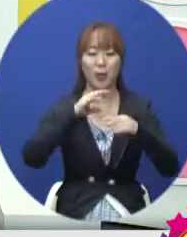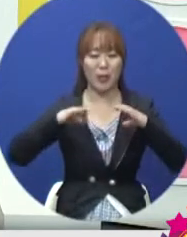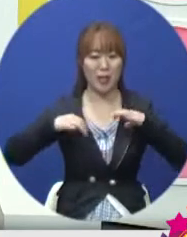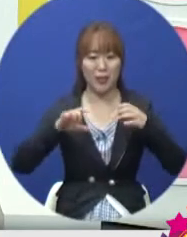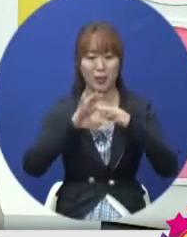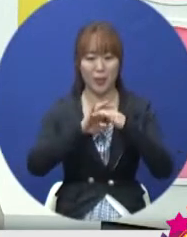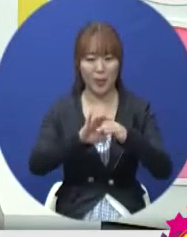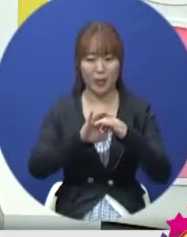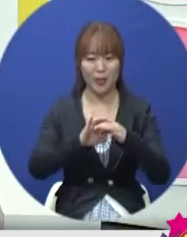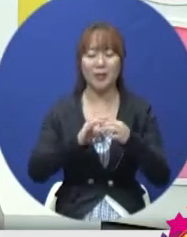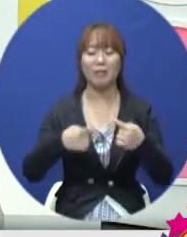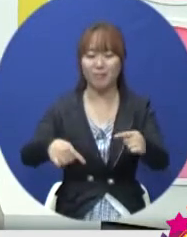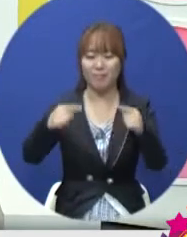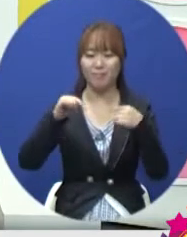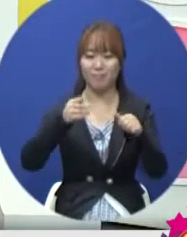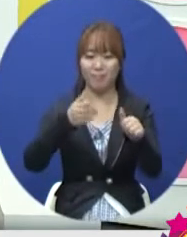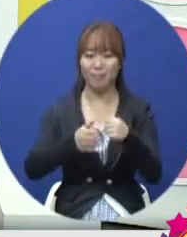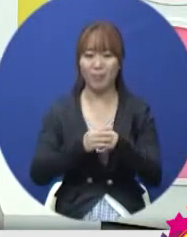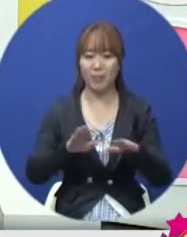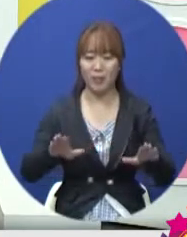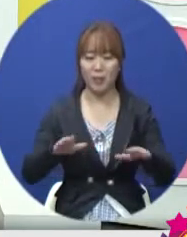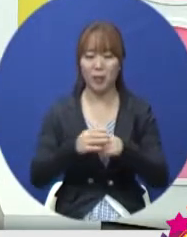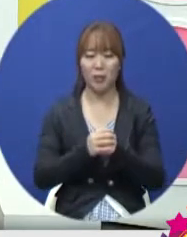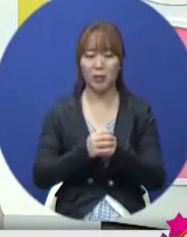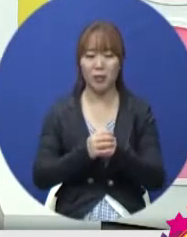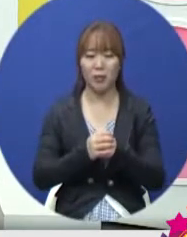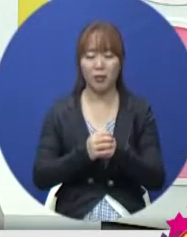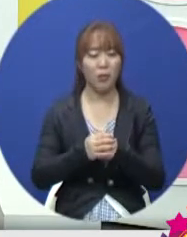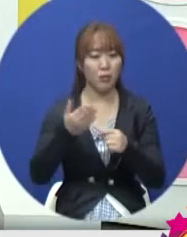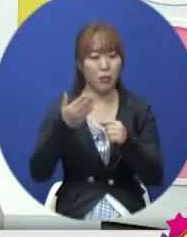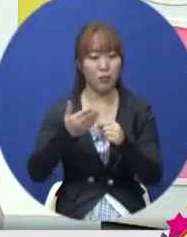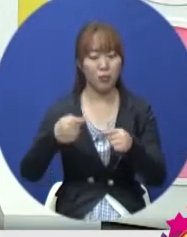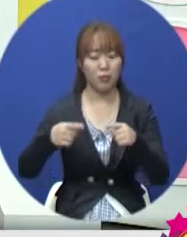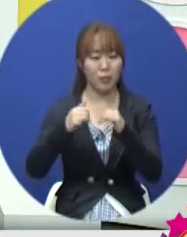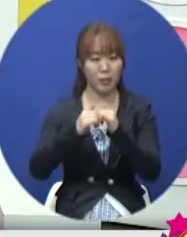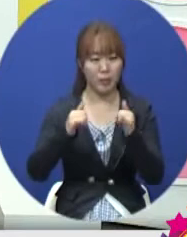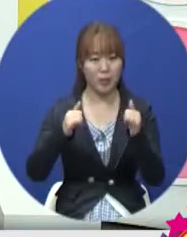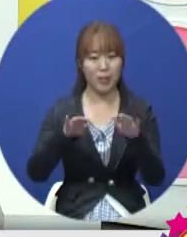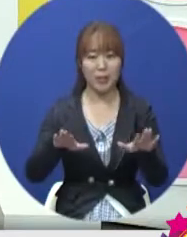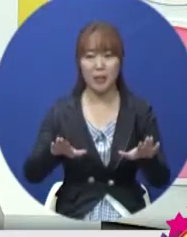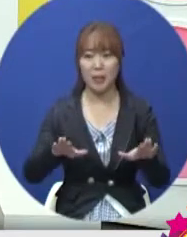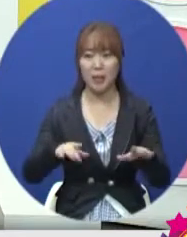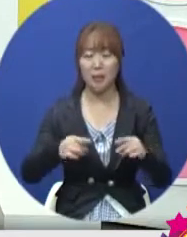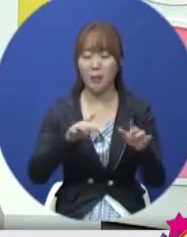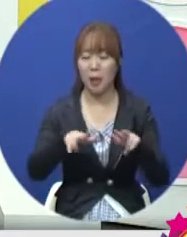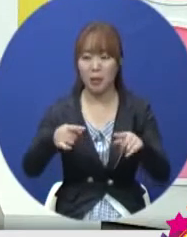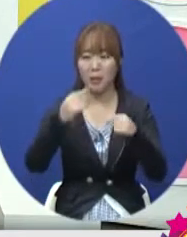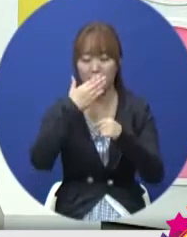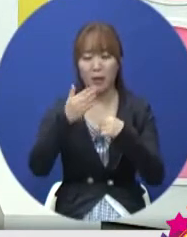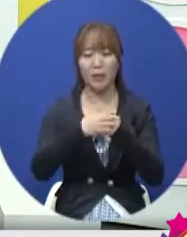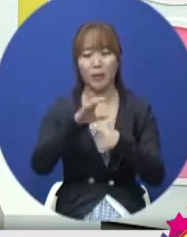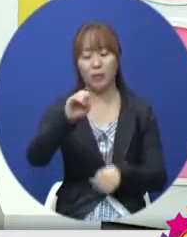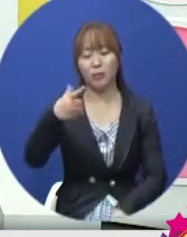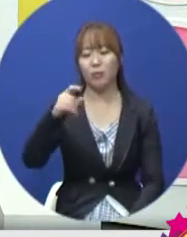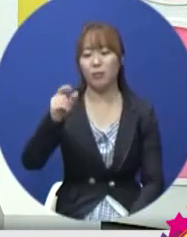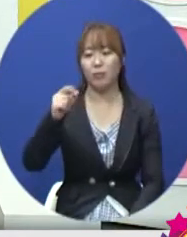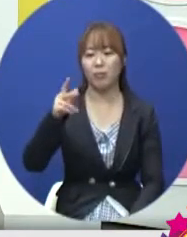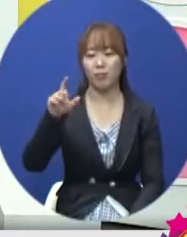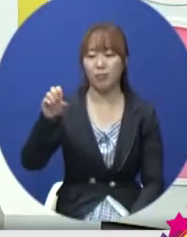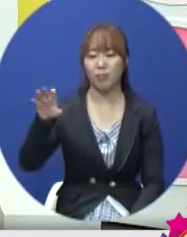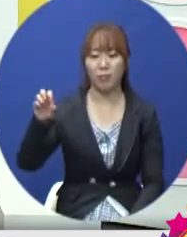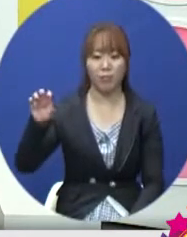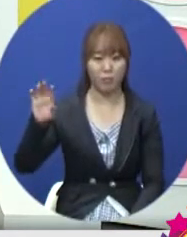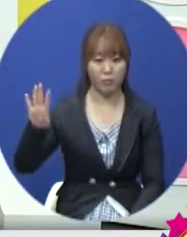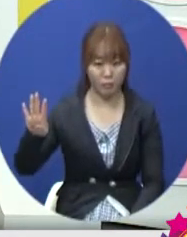노래자랑을 통해서 함께 해주시기 바랍니다. 지금 즉석 참여의 문이 활짝 열려 있거든요. 네. 네,